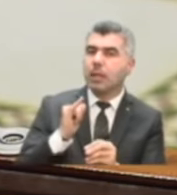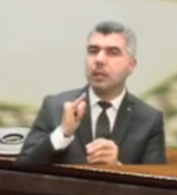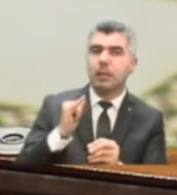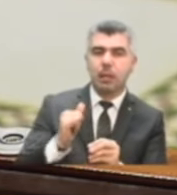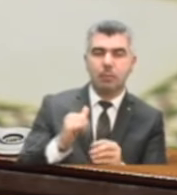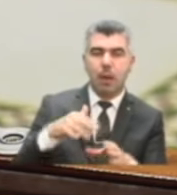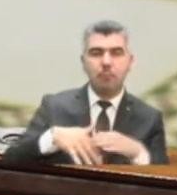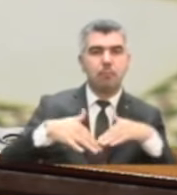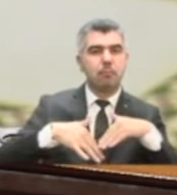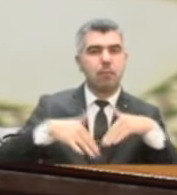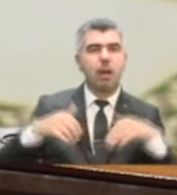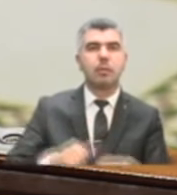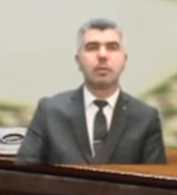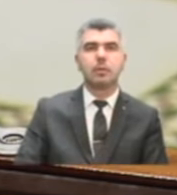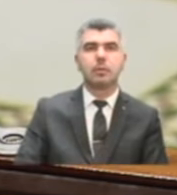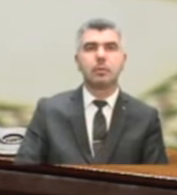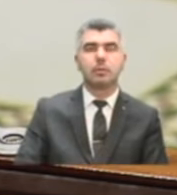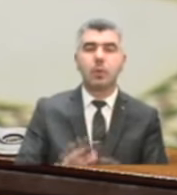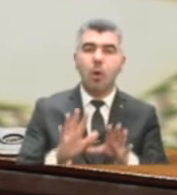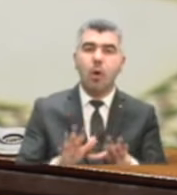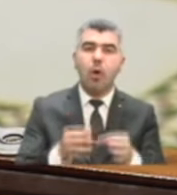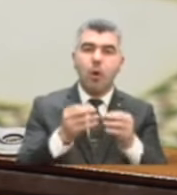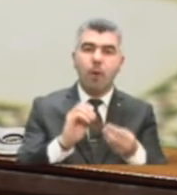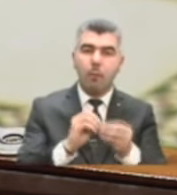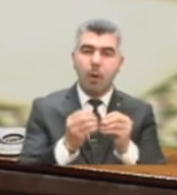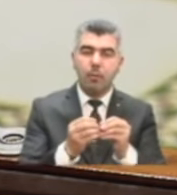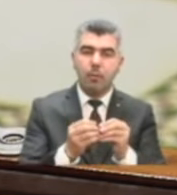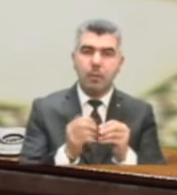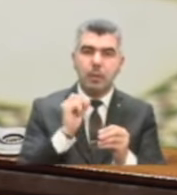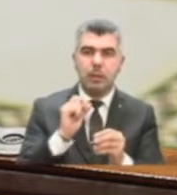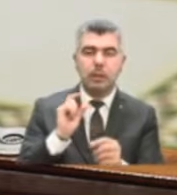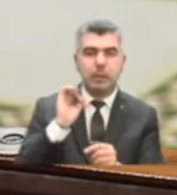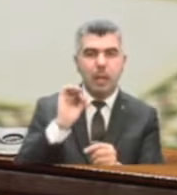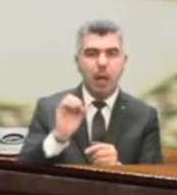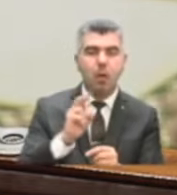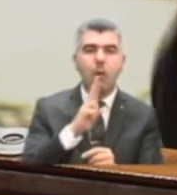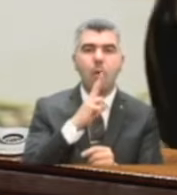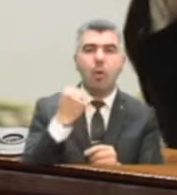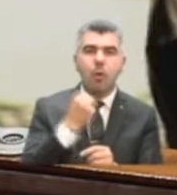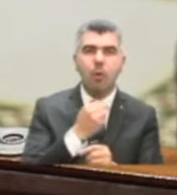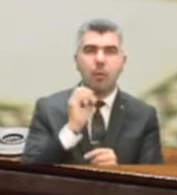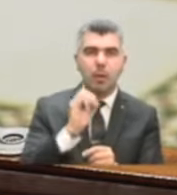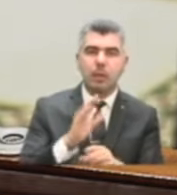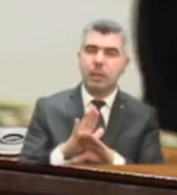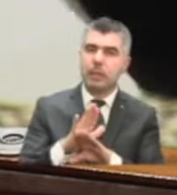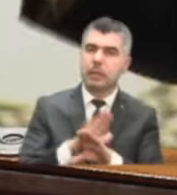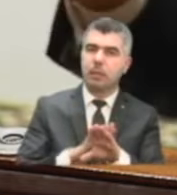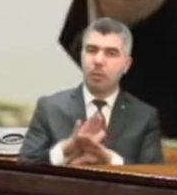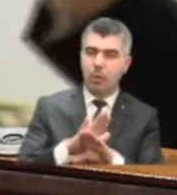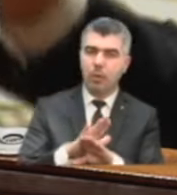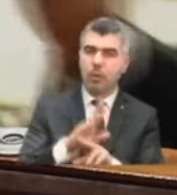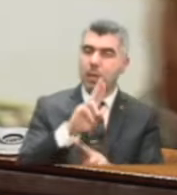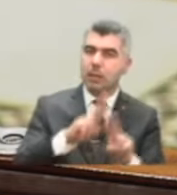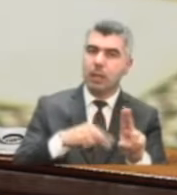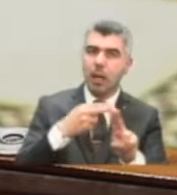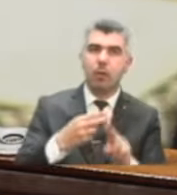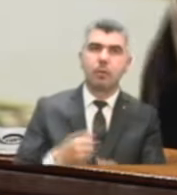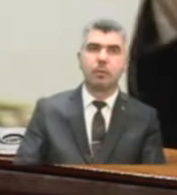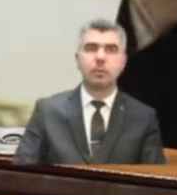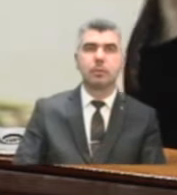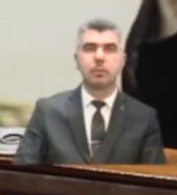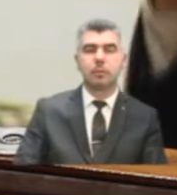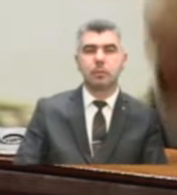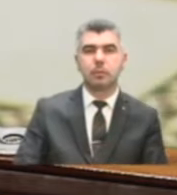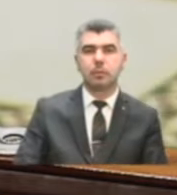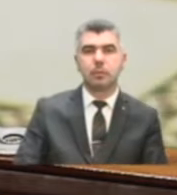القبة هذه وما حليتوش اي المشكل، وتتقولوا لنا انتم حكومه الكفاءات. سمحوا لي، عطيتوني باش نرد عليكم.